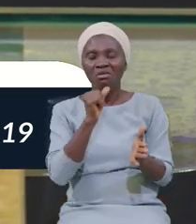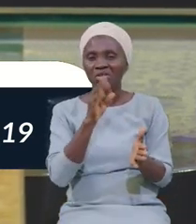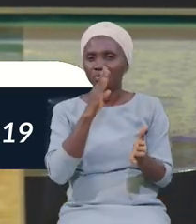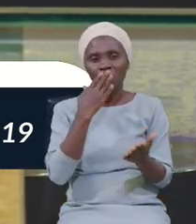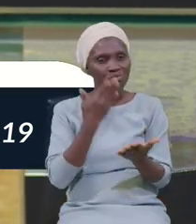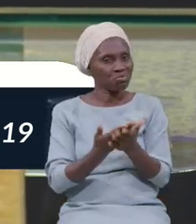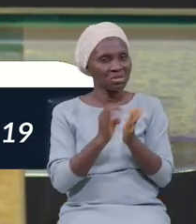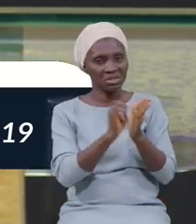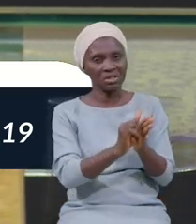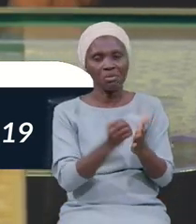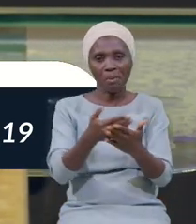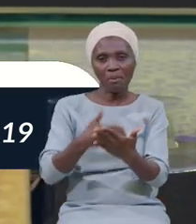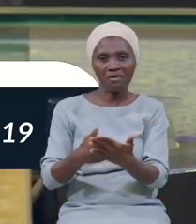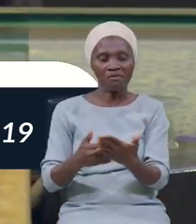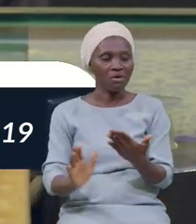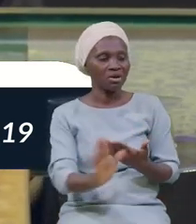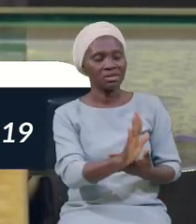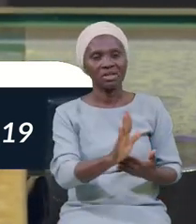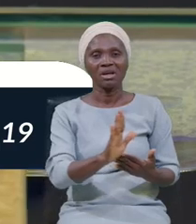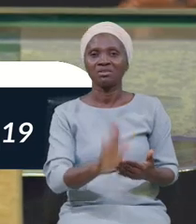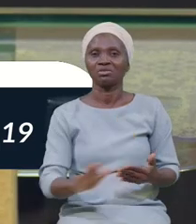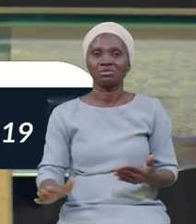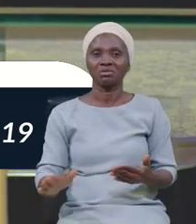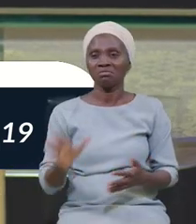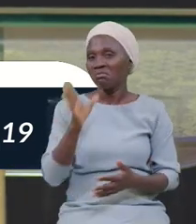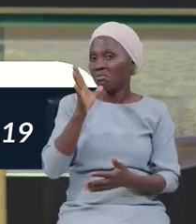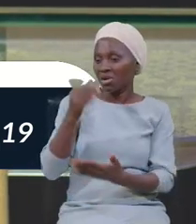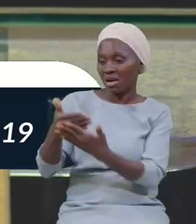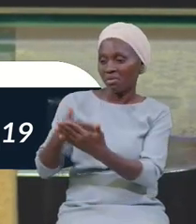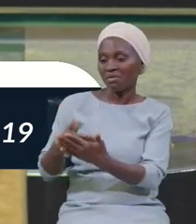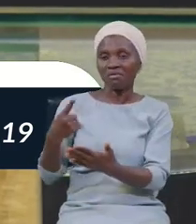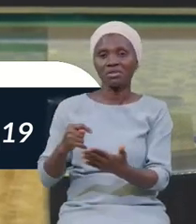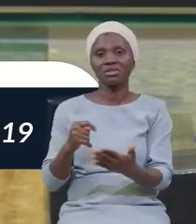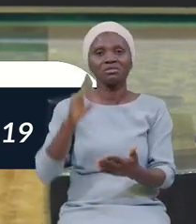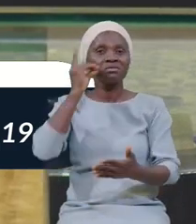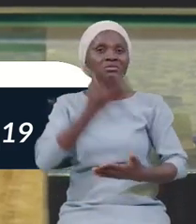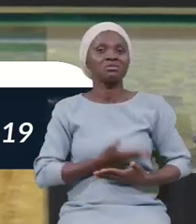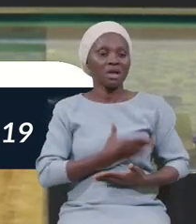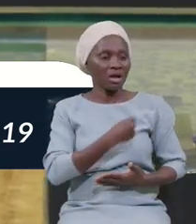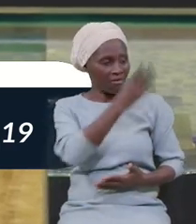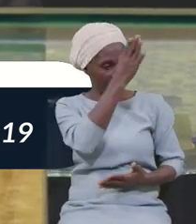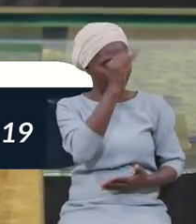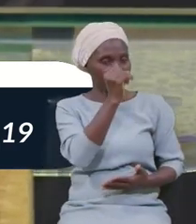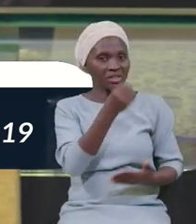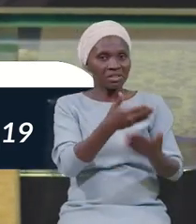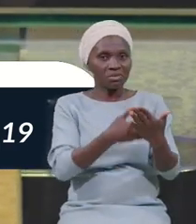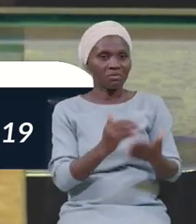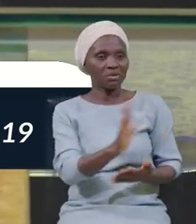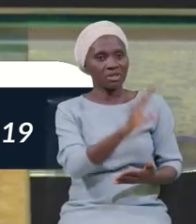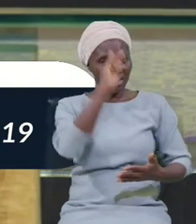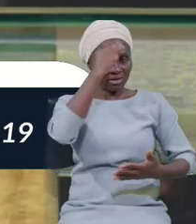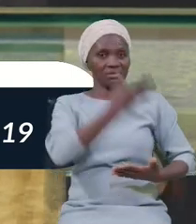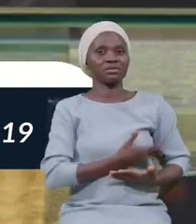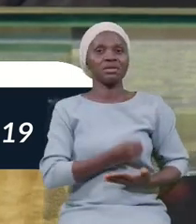exemplaires devant les enfants, ou bien devant leurs filles, les mères devant leurs filles, ou les pères devant leurs fils. Et à cause